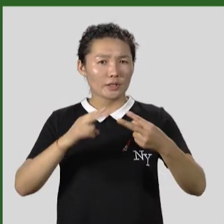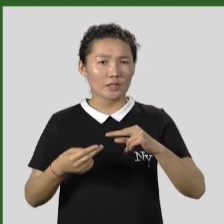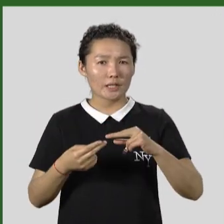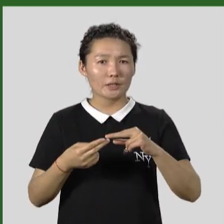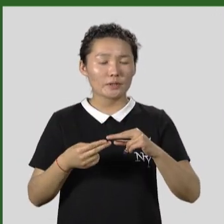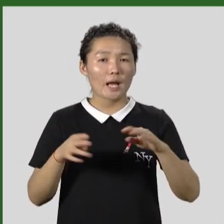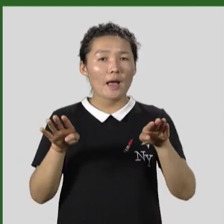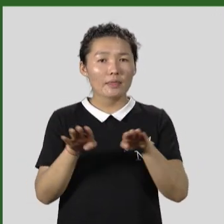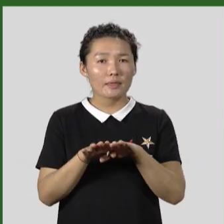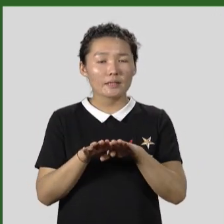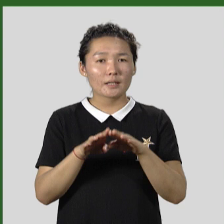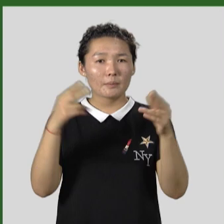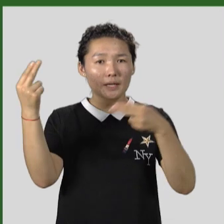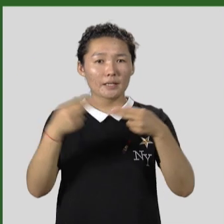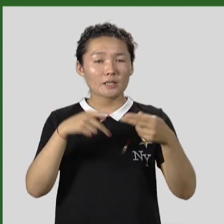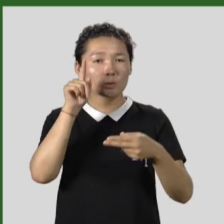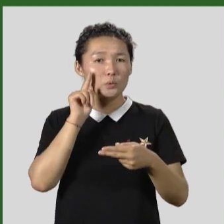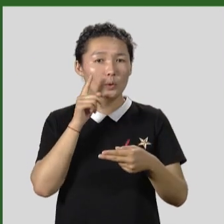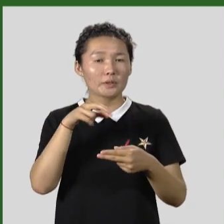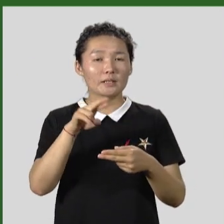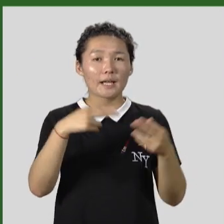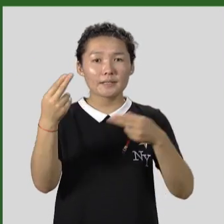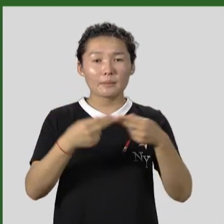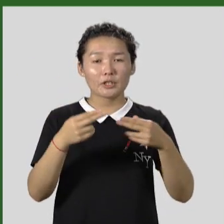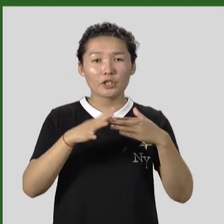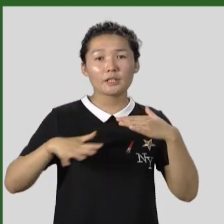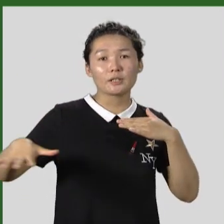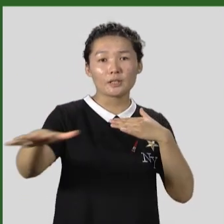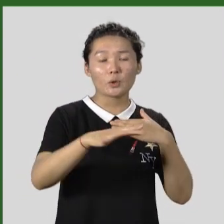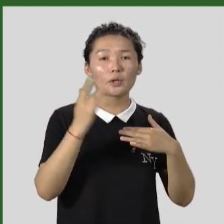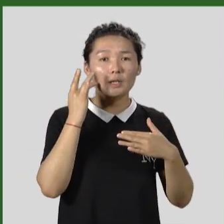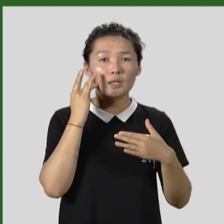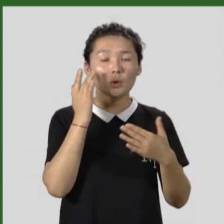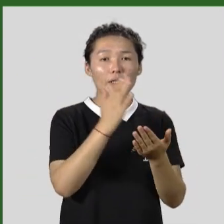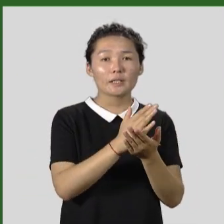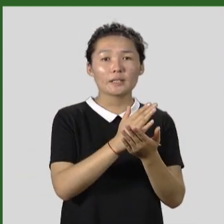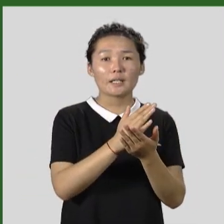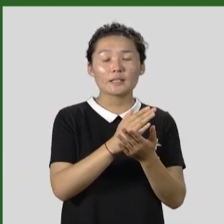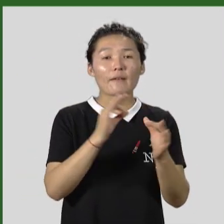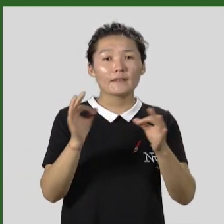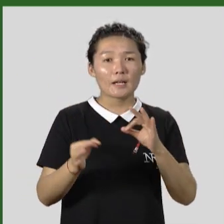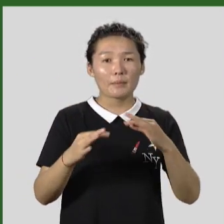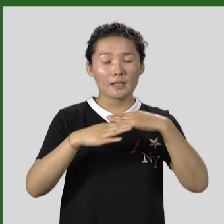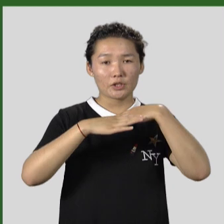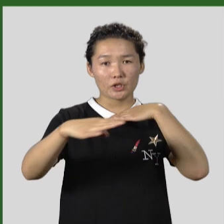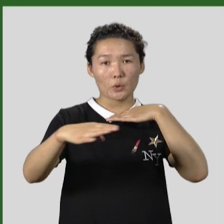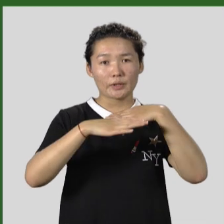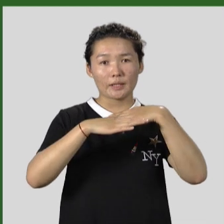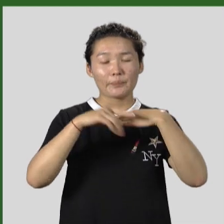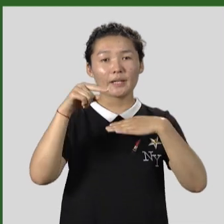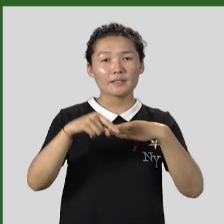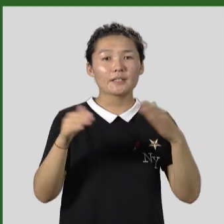для изображения территорий, расположенных в умеренных широтах. Здесь наименьшее искажение.